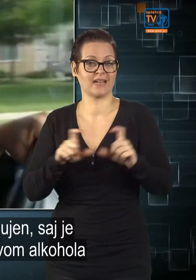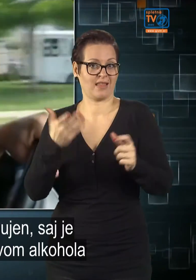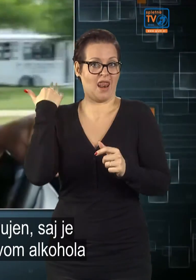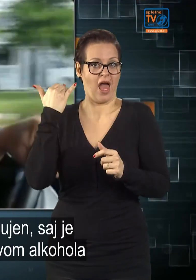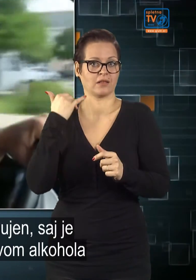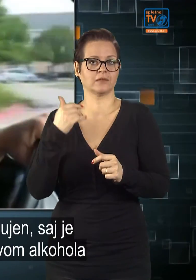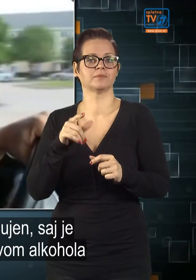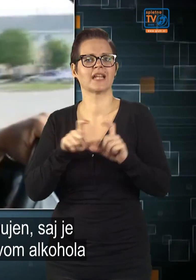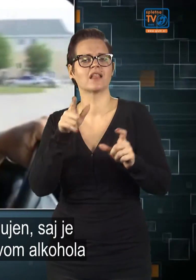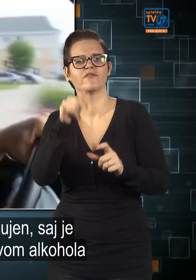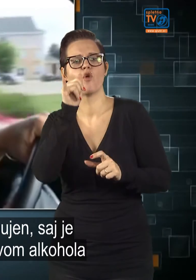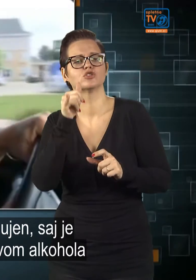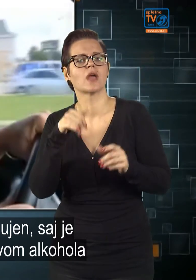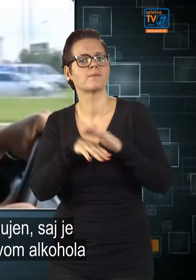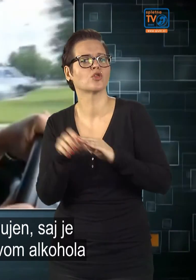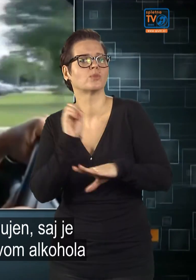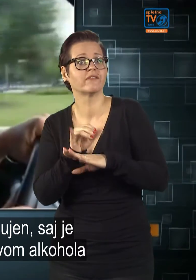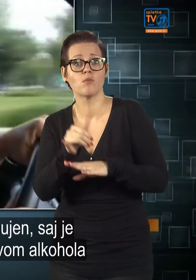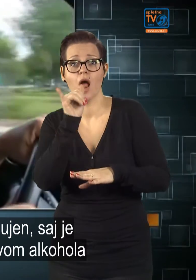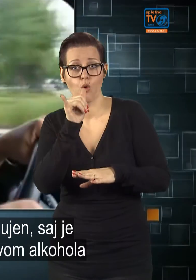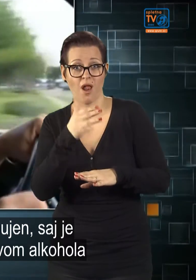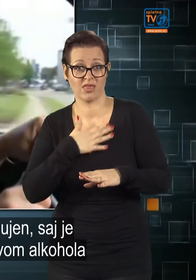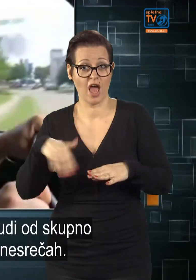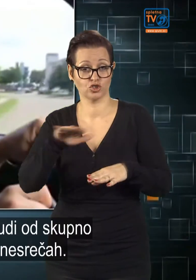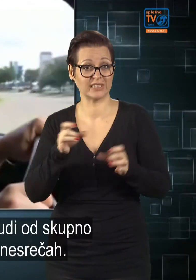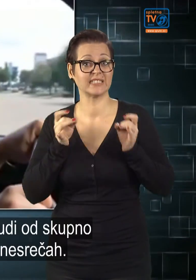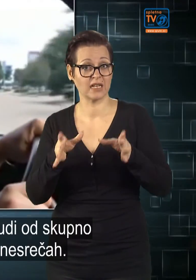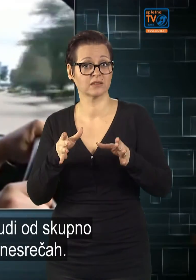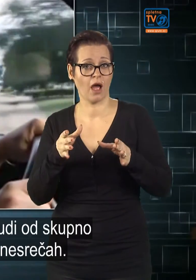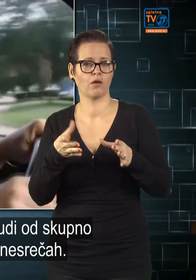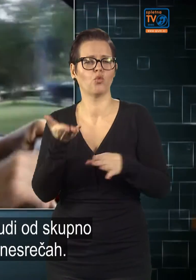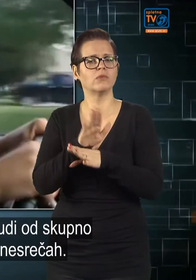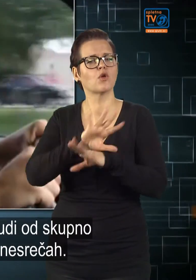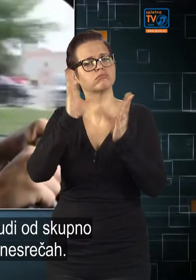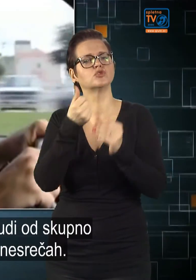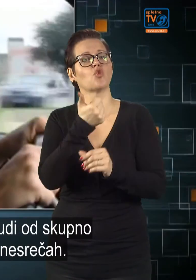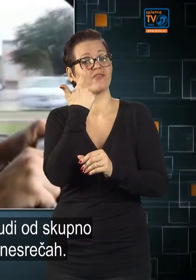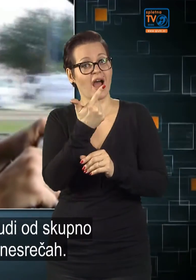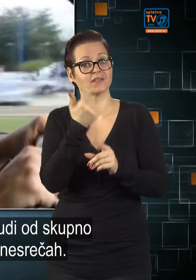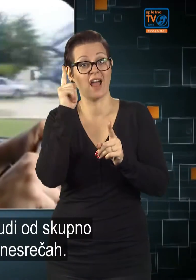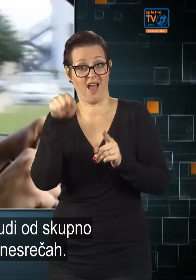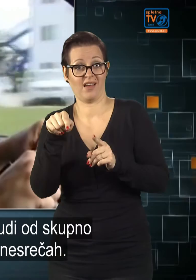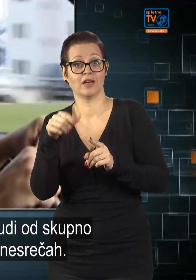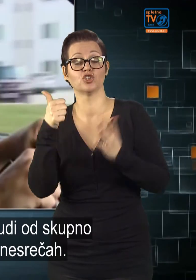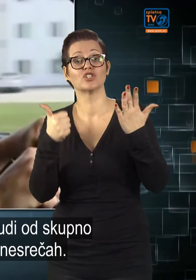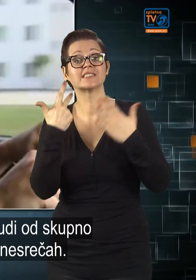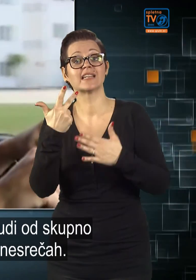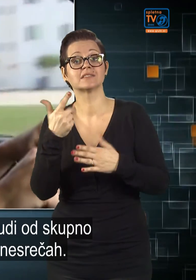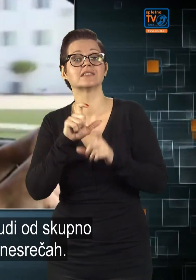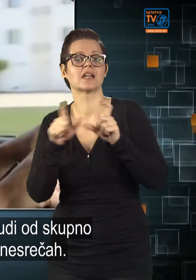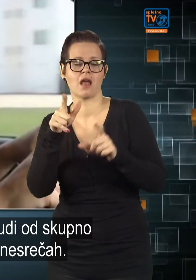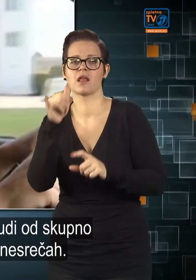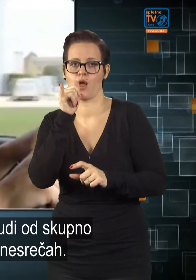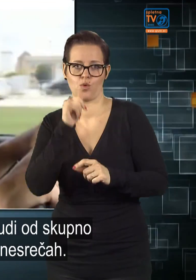nujen, saj je lani zaradi vožnje pod vplivom alkohola na naših cestah umrlo 36 ljudi od